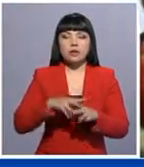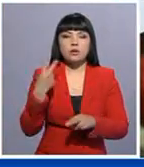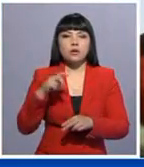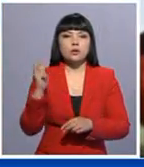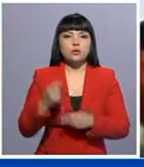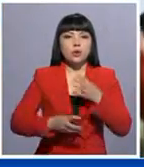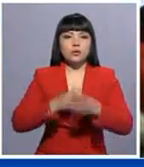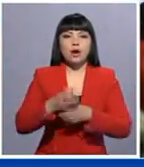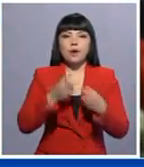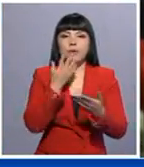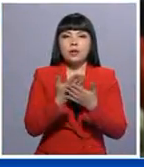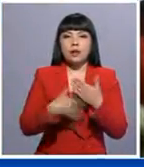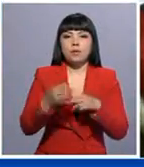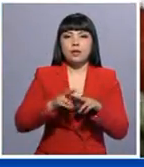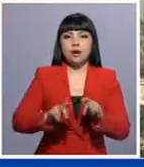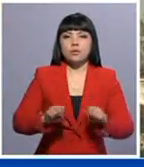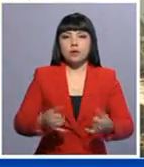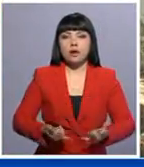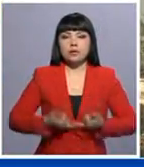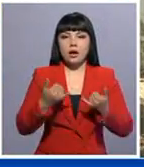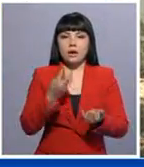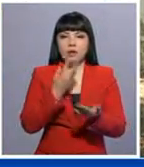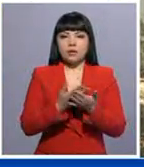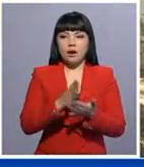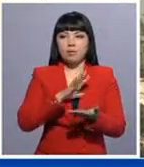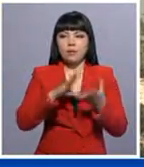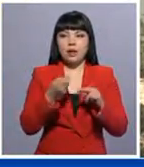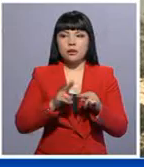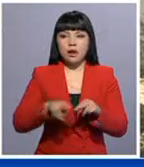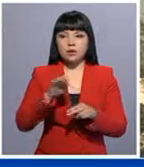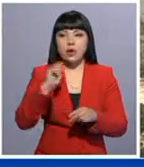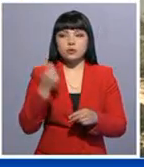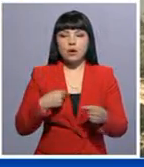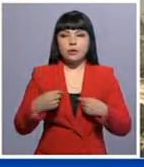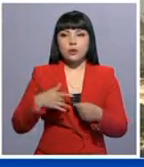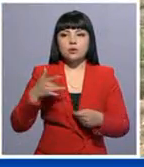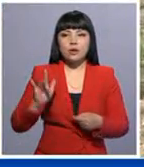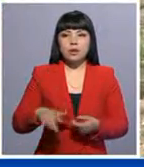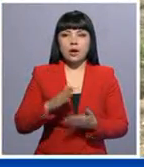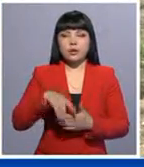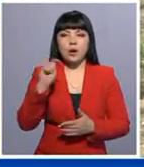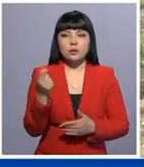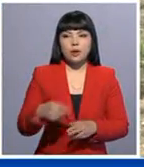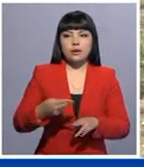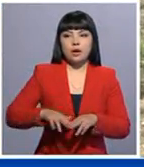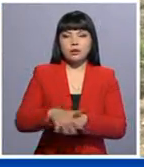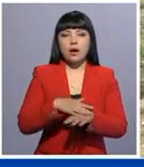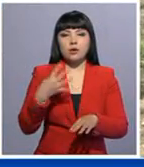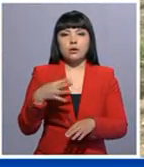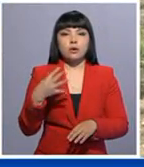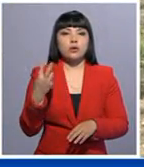соғыстағы жауынгерлердің ерлігін сомдауға мүмкіндік алды. Жалпы бұл сұрапыл соғысқа Атырау облысынан 43 мыңға жуық адам